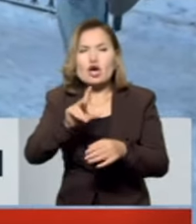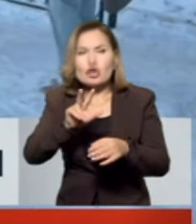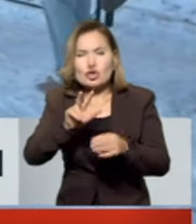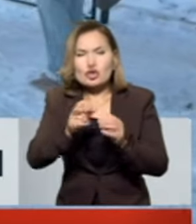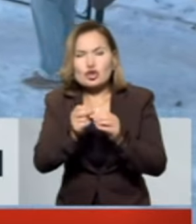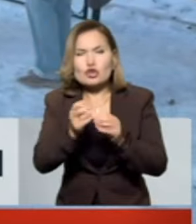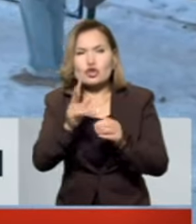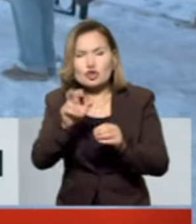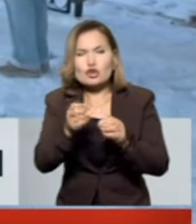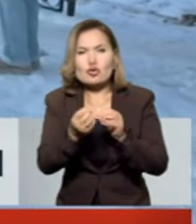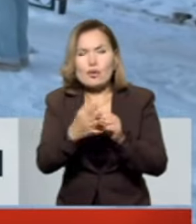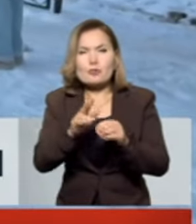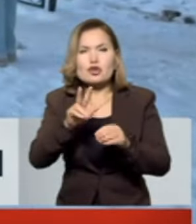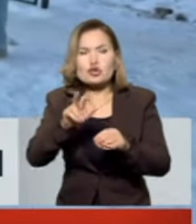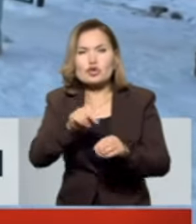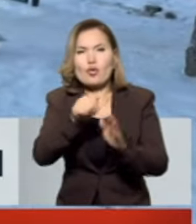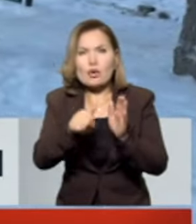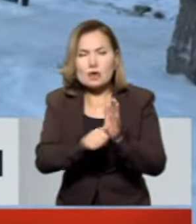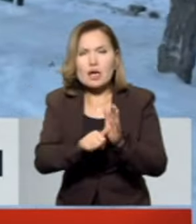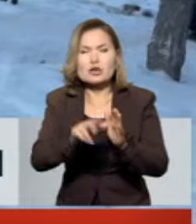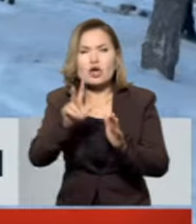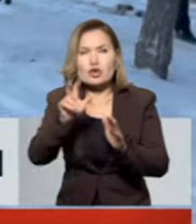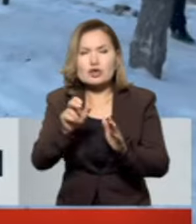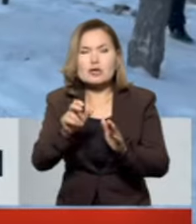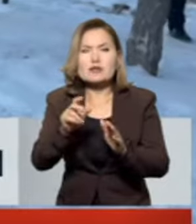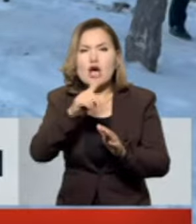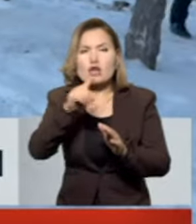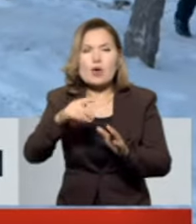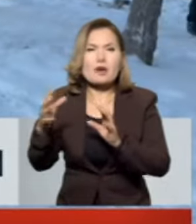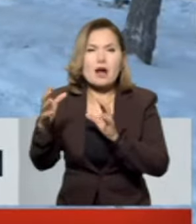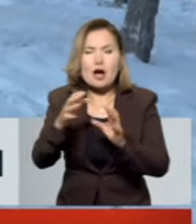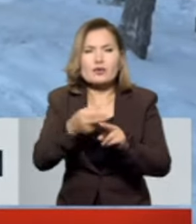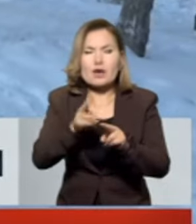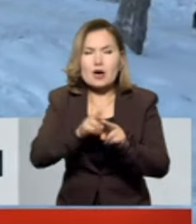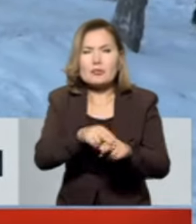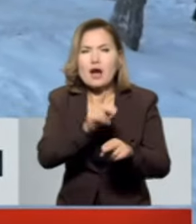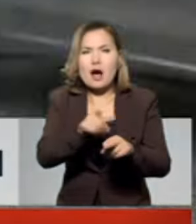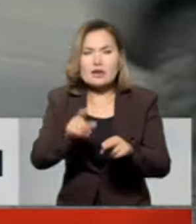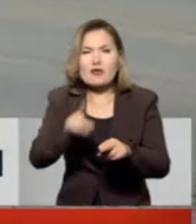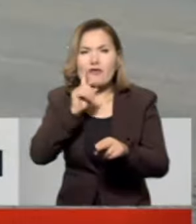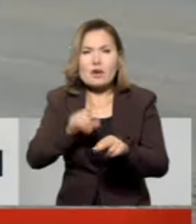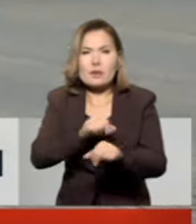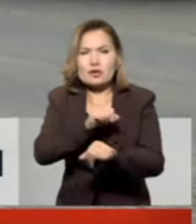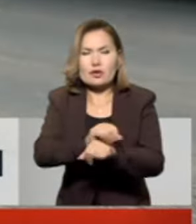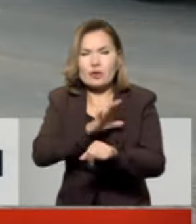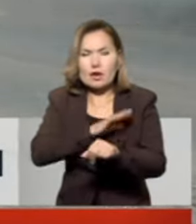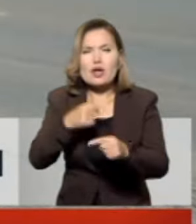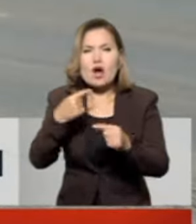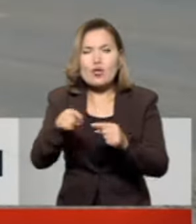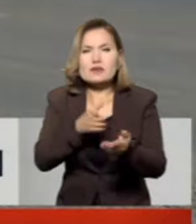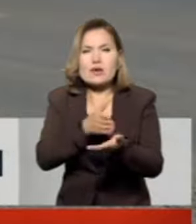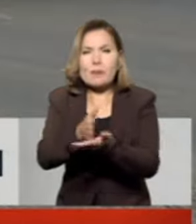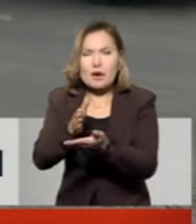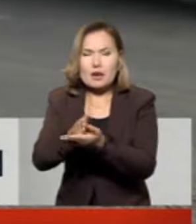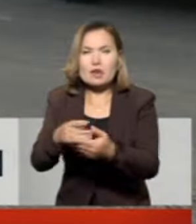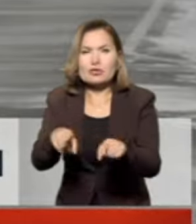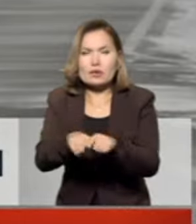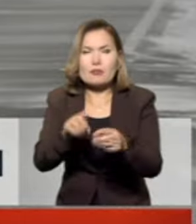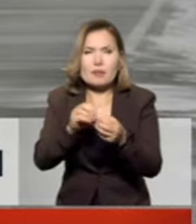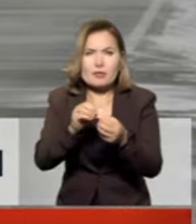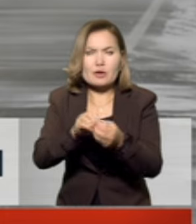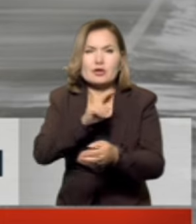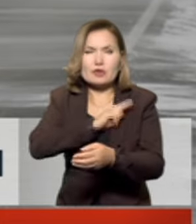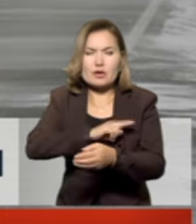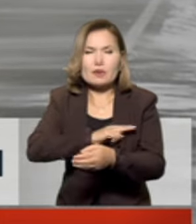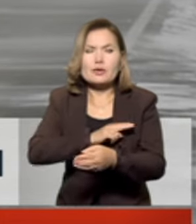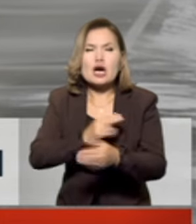316, 327 бағыттағы автобустар жолаушы тасымалдауларын тоқтатты. Өзге бағыттарда өзгеріс жоқ.